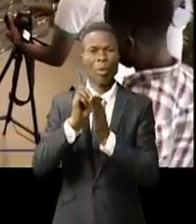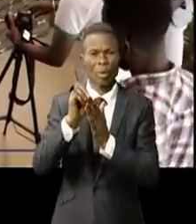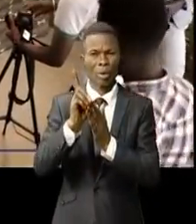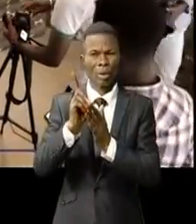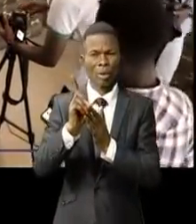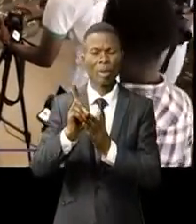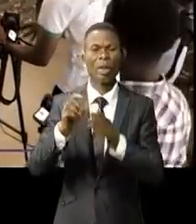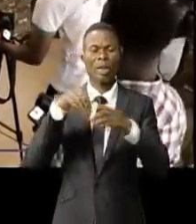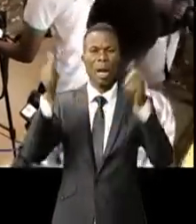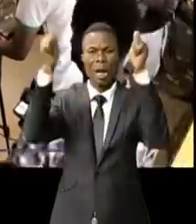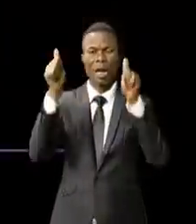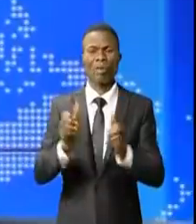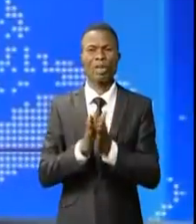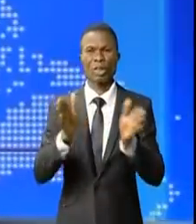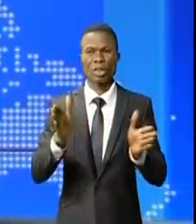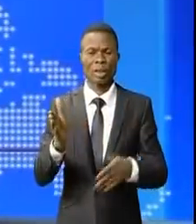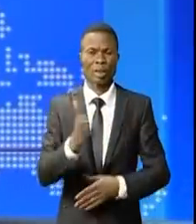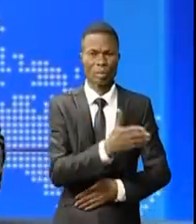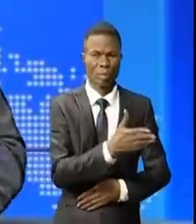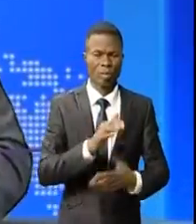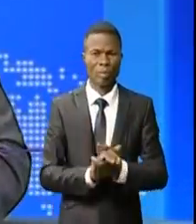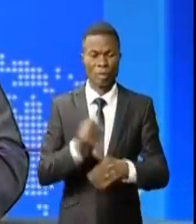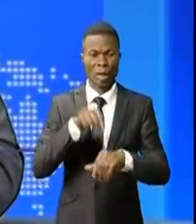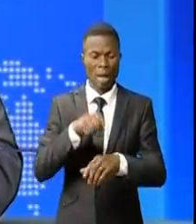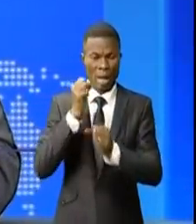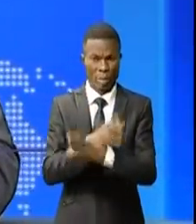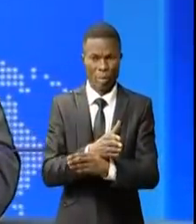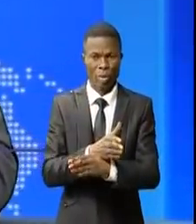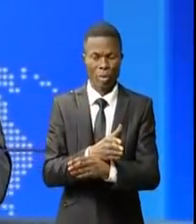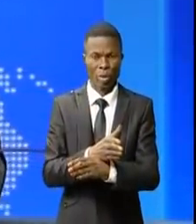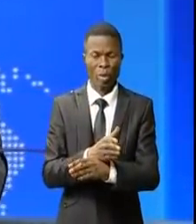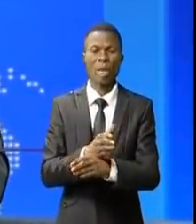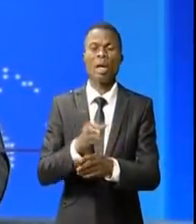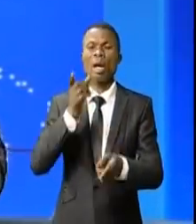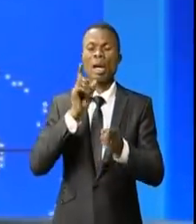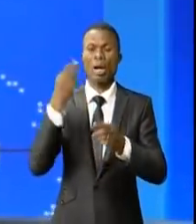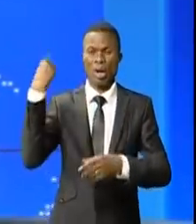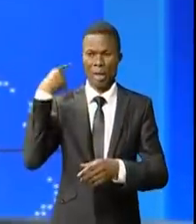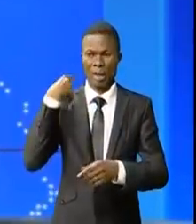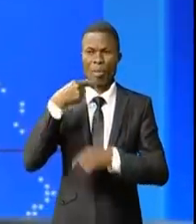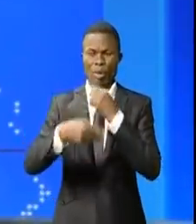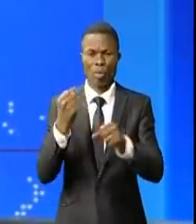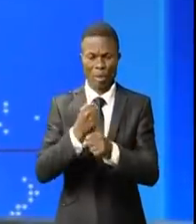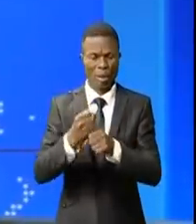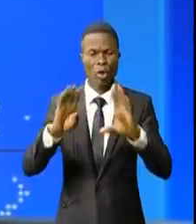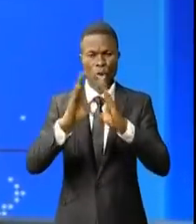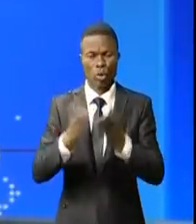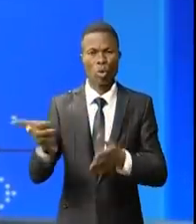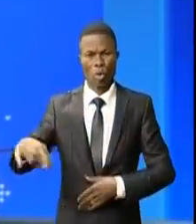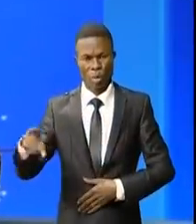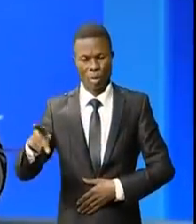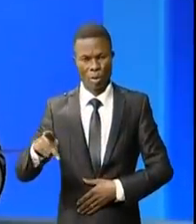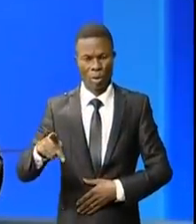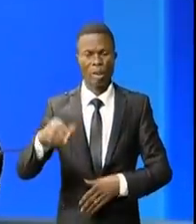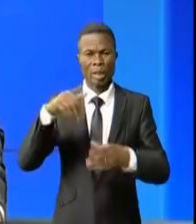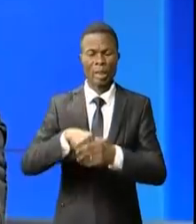de l'Afrique. Et l'heure est à l'ouverture de la rentrée parlementaire dans presque toute la province qui compte